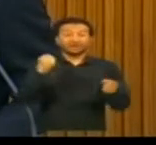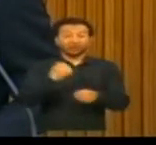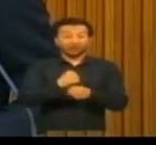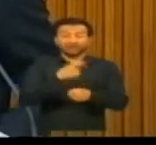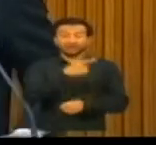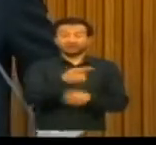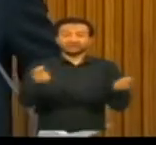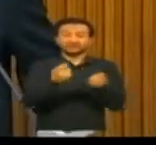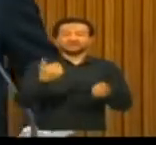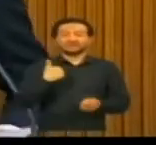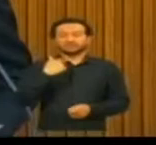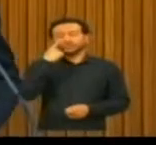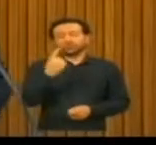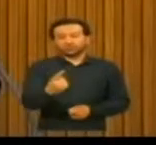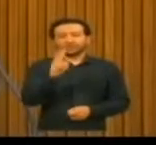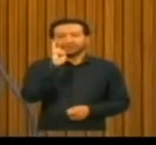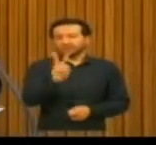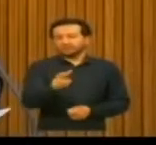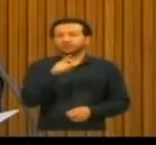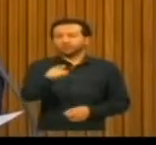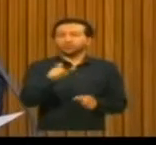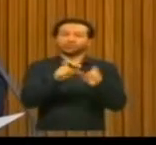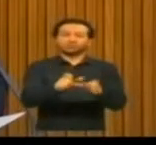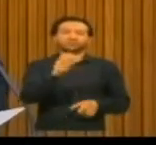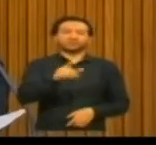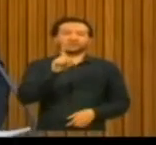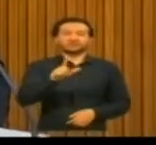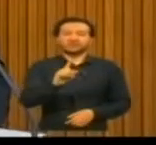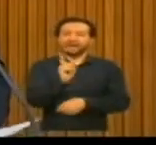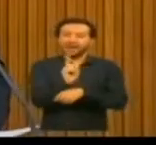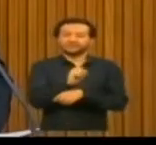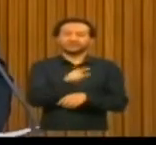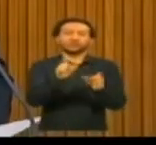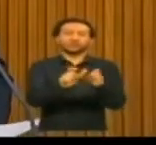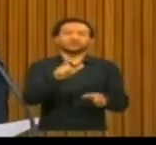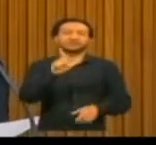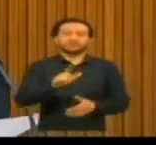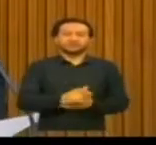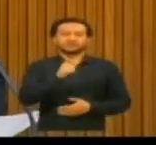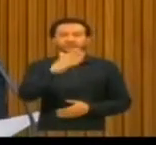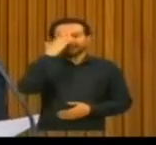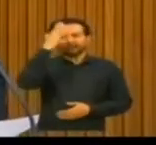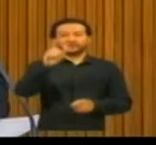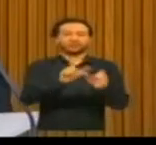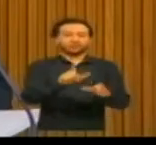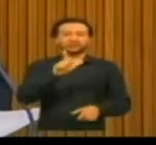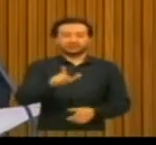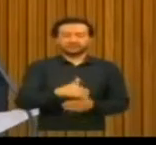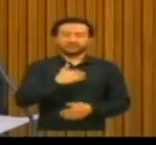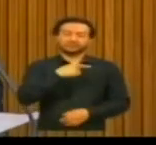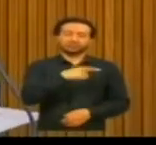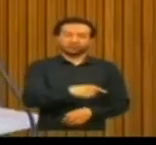yapıyorsa bizim açımızdan o gazetecinin korunması lazım. Kaleminin korunması lazım. Onurunun korunması lazım. Biz